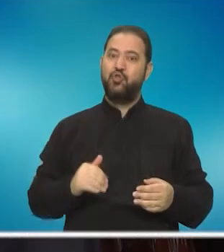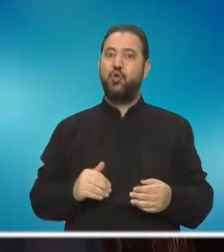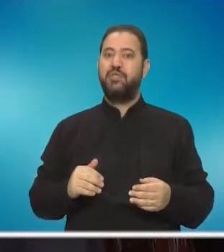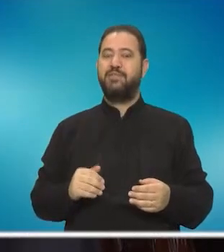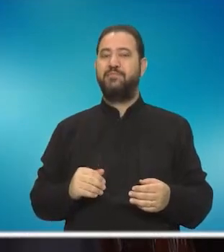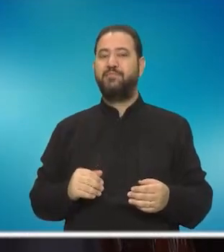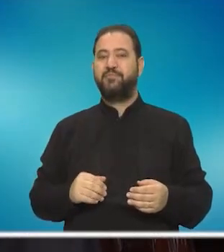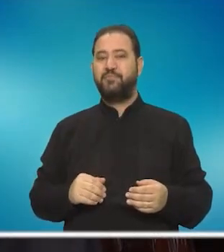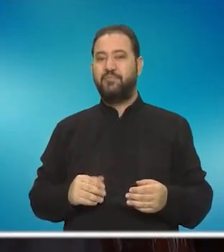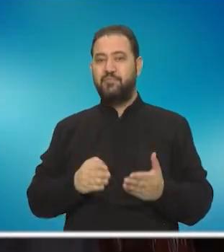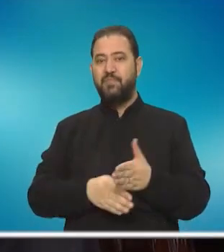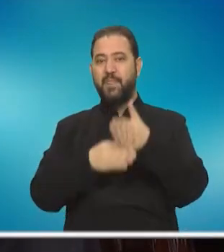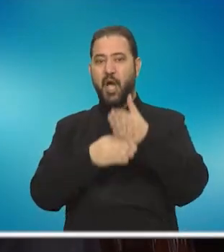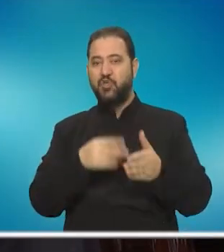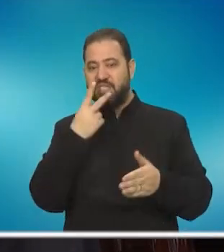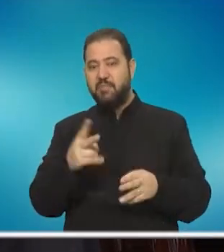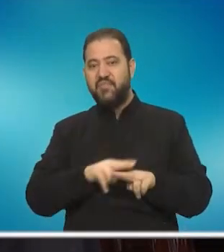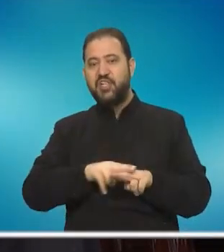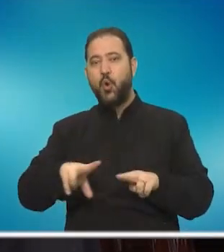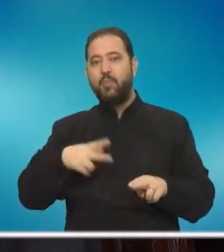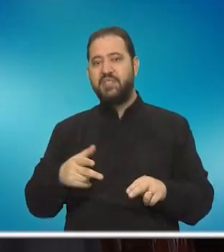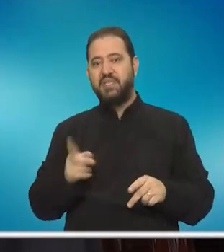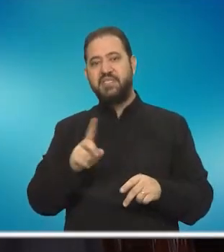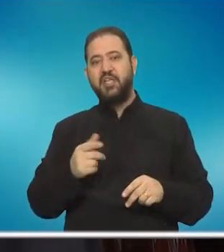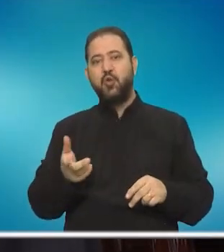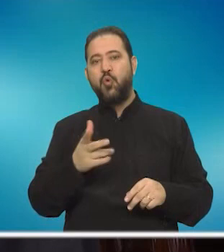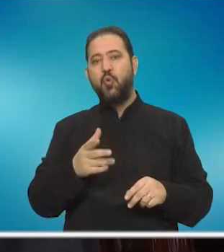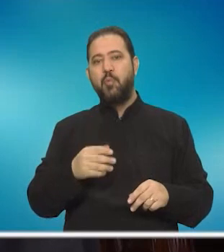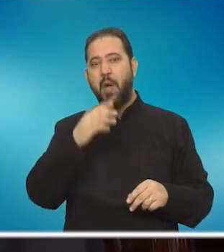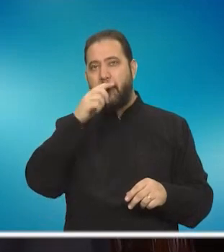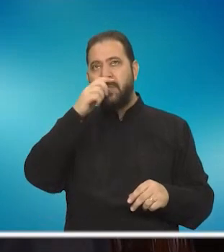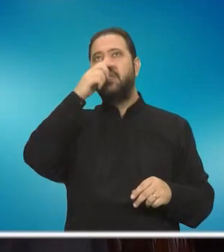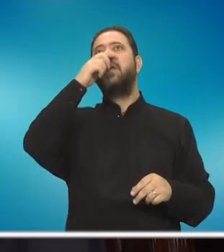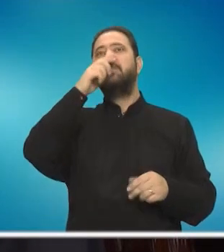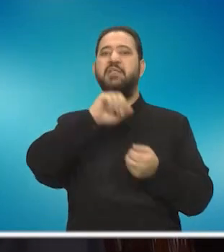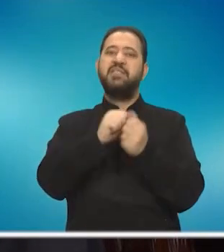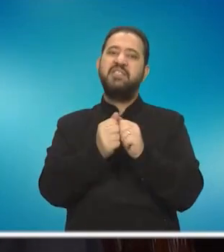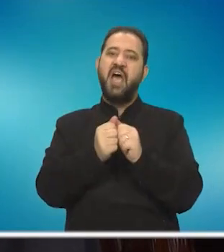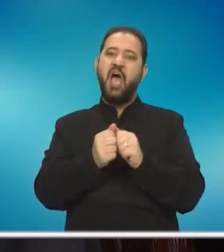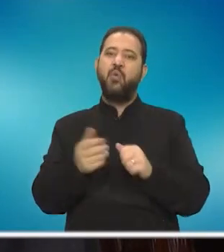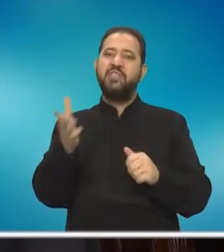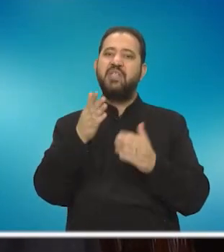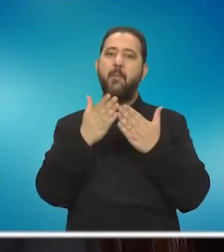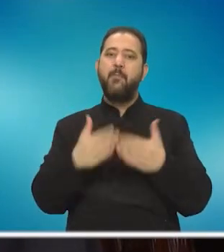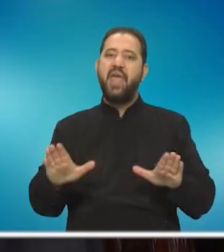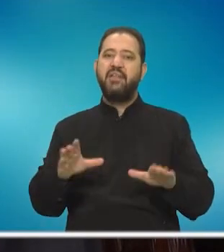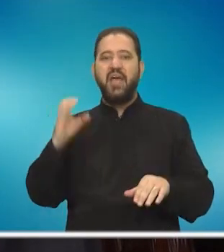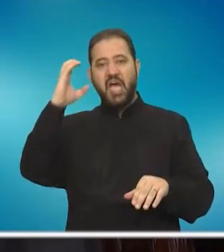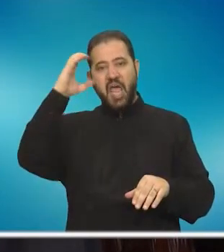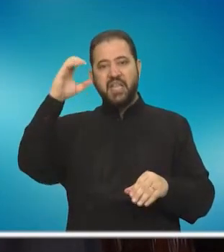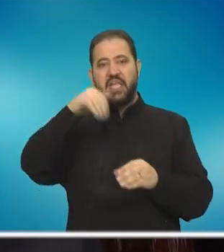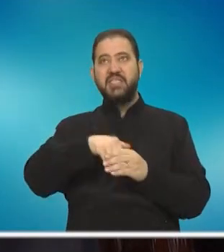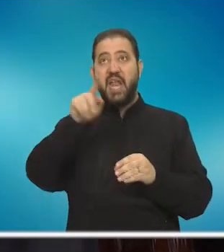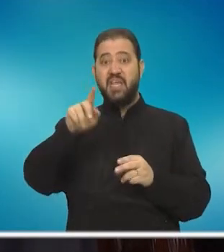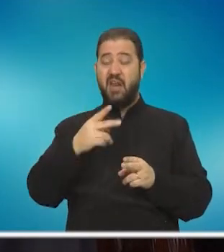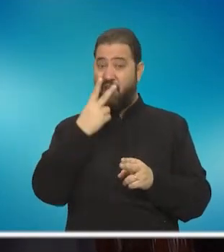înălța căzând în păcatul mândriei. De aceea, iată, Sfânta Liturghie